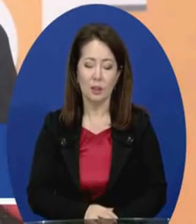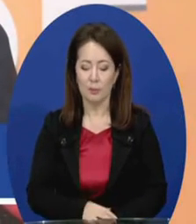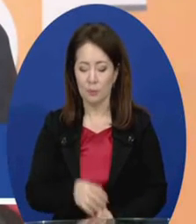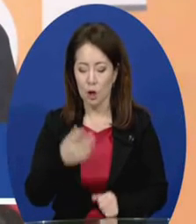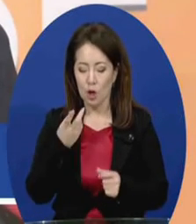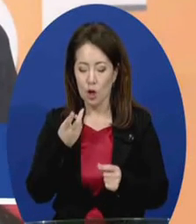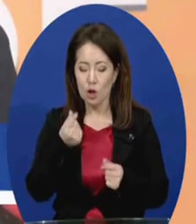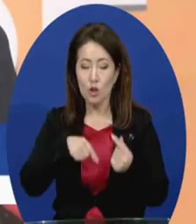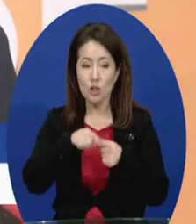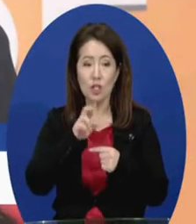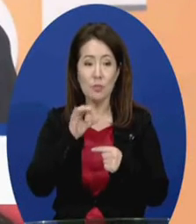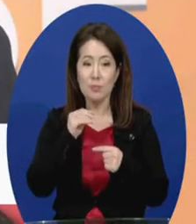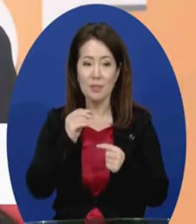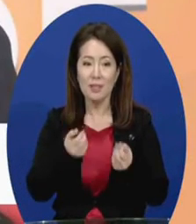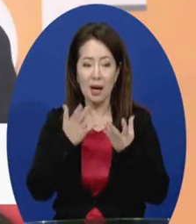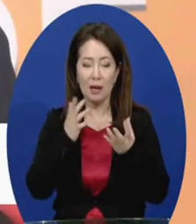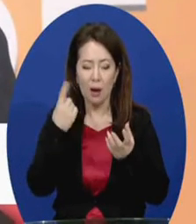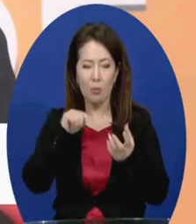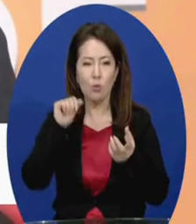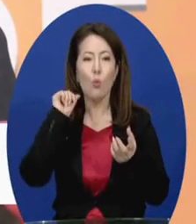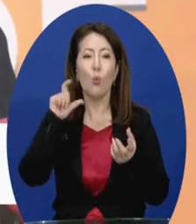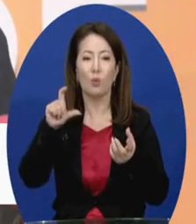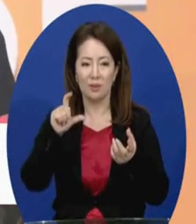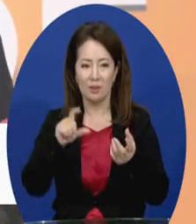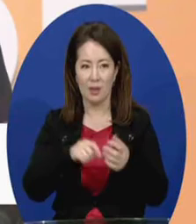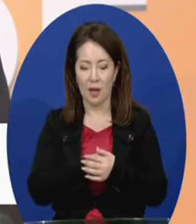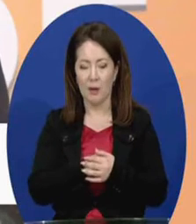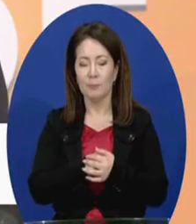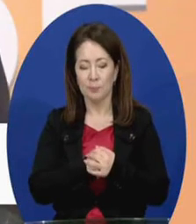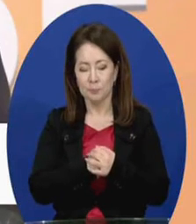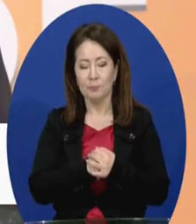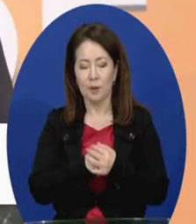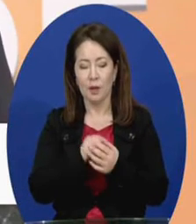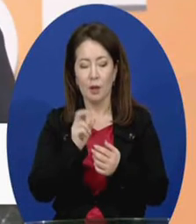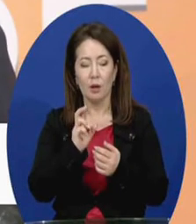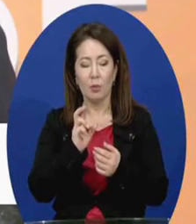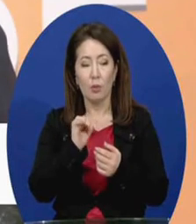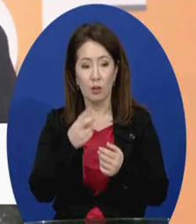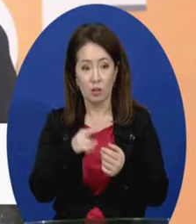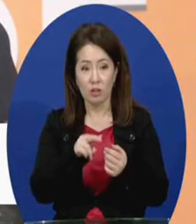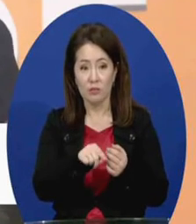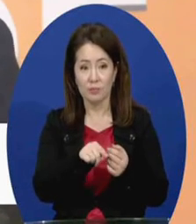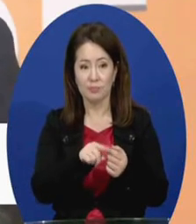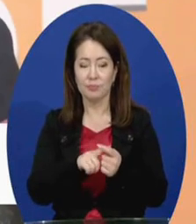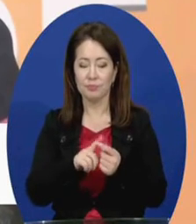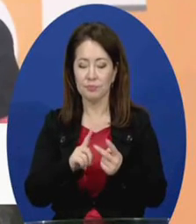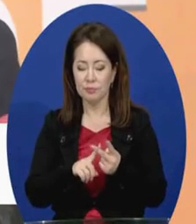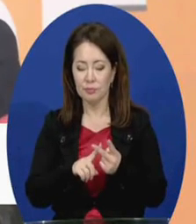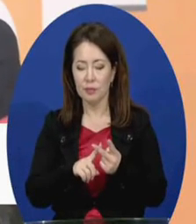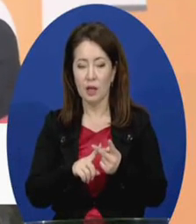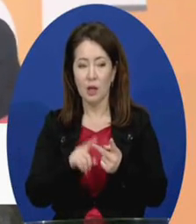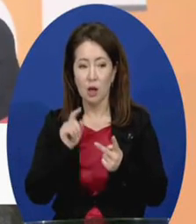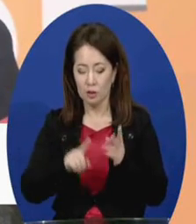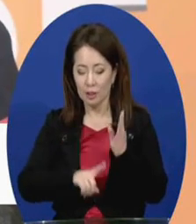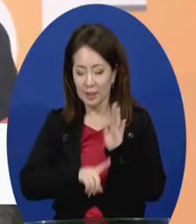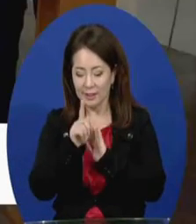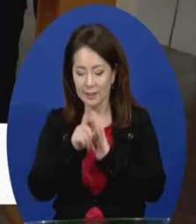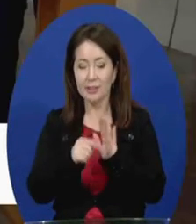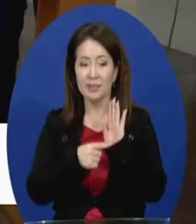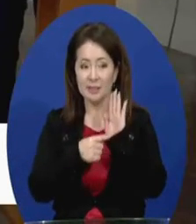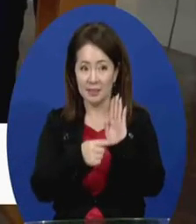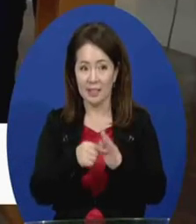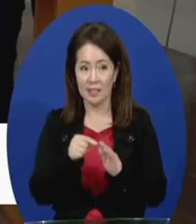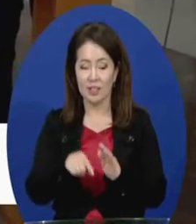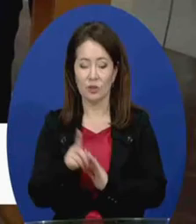манай хөрөнгийн бирж дээр гарч байгаагүй хамгийн өндөр түнтэй өрийн хэрэгсэл. Зөвхөн өнөөдөр бол эхний транш нь гарч